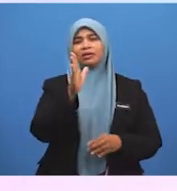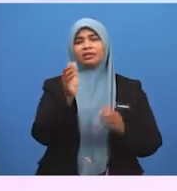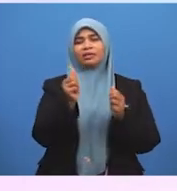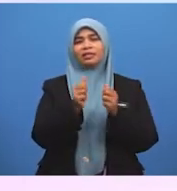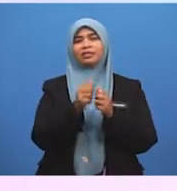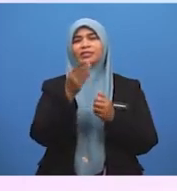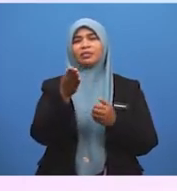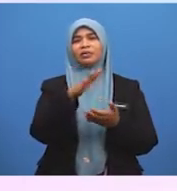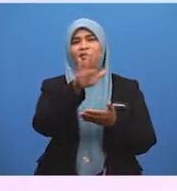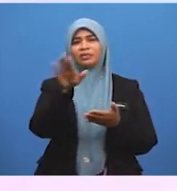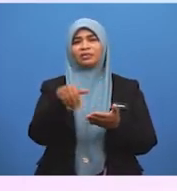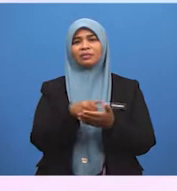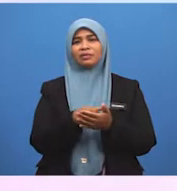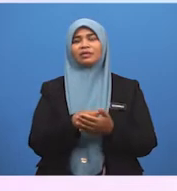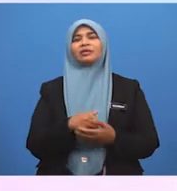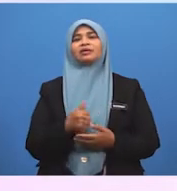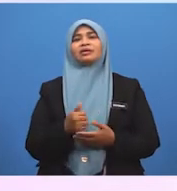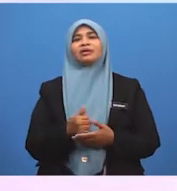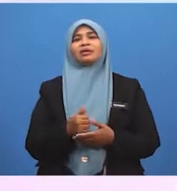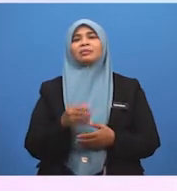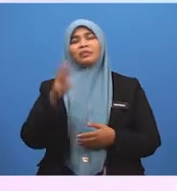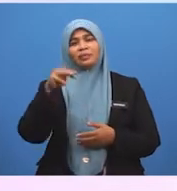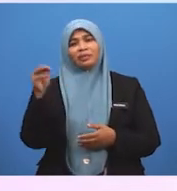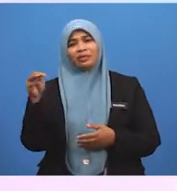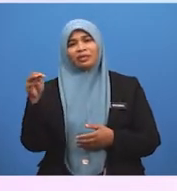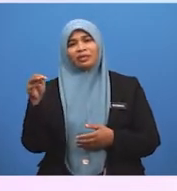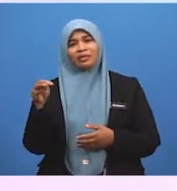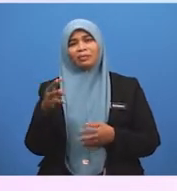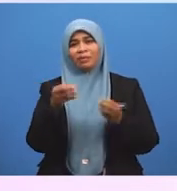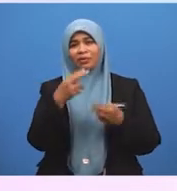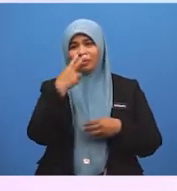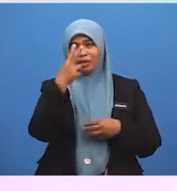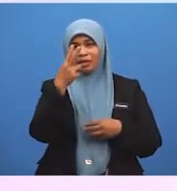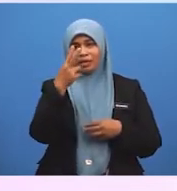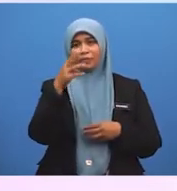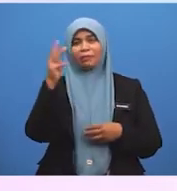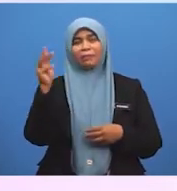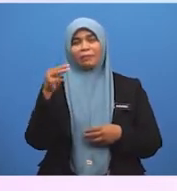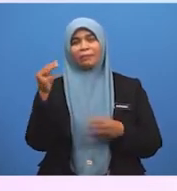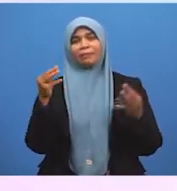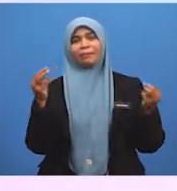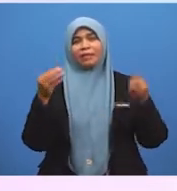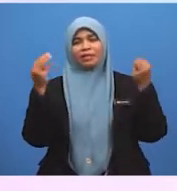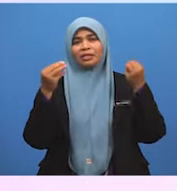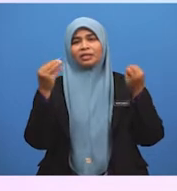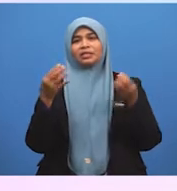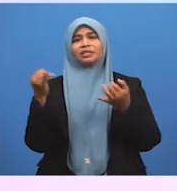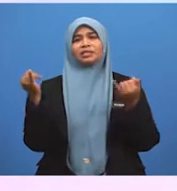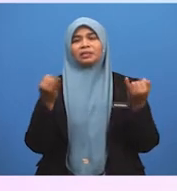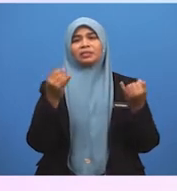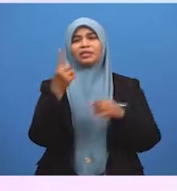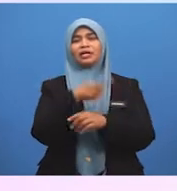semua. Tada! Murid-murid, nak tengok tak majlis sambutan Hari